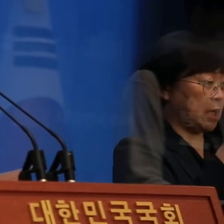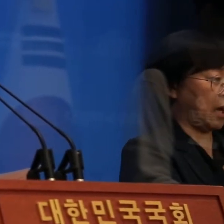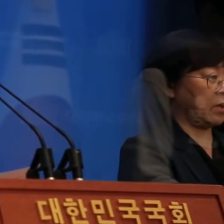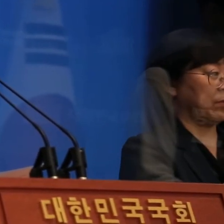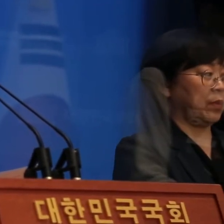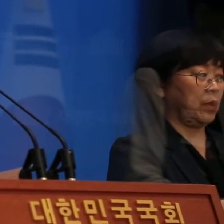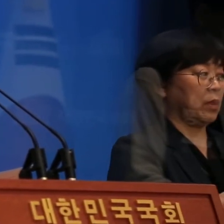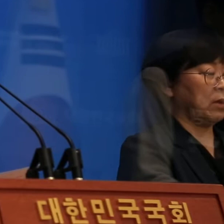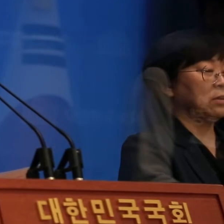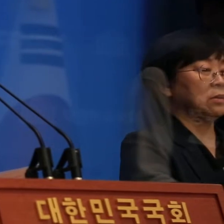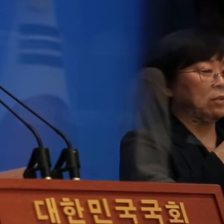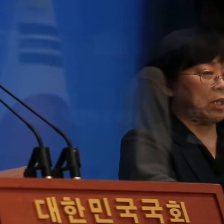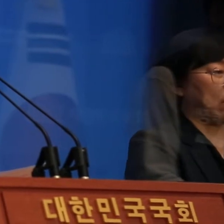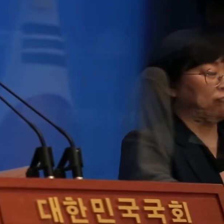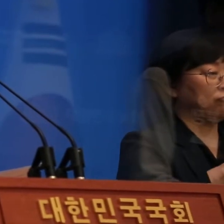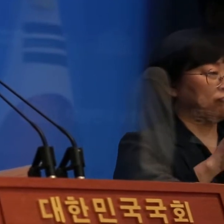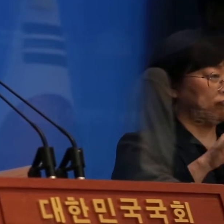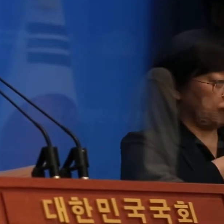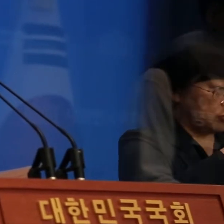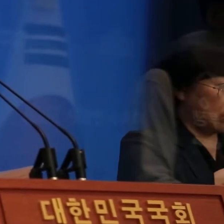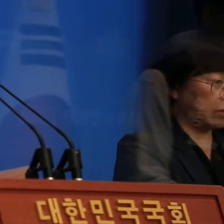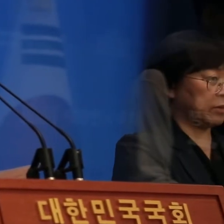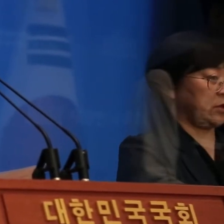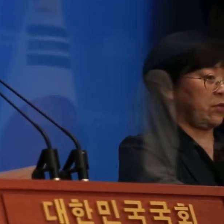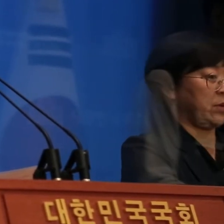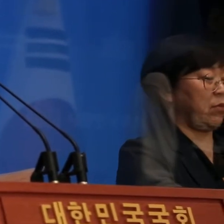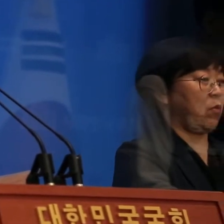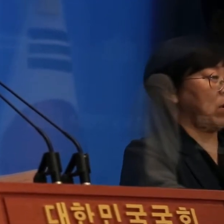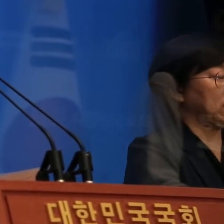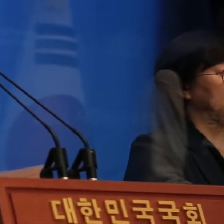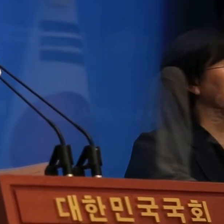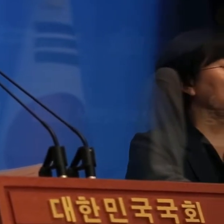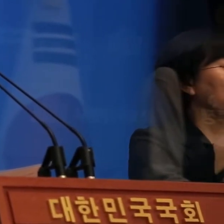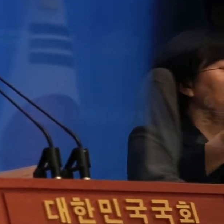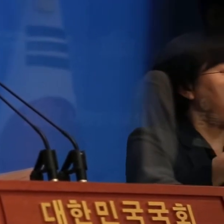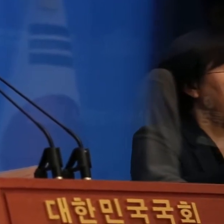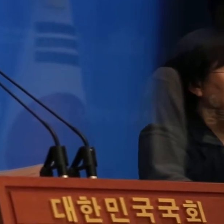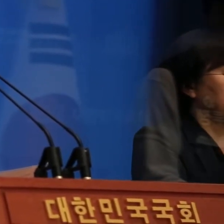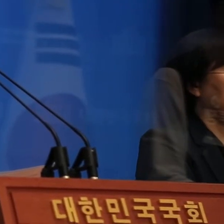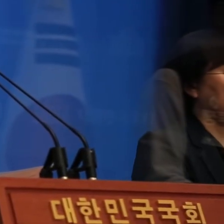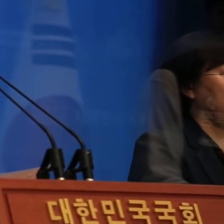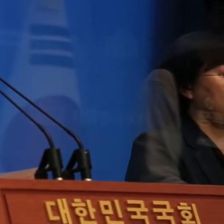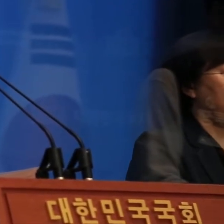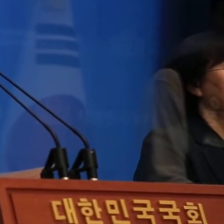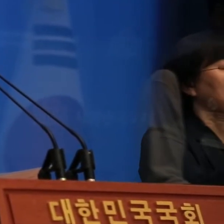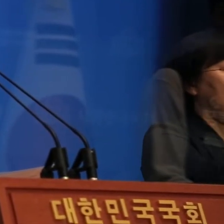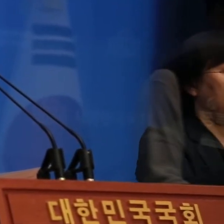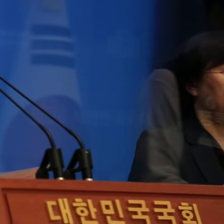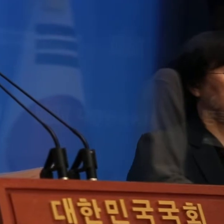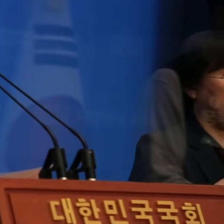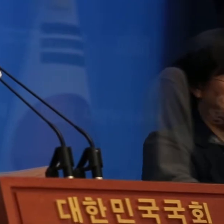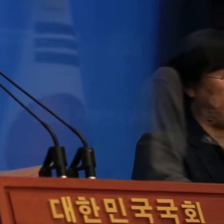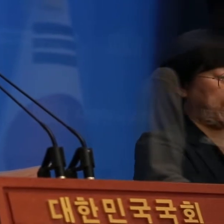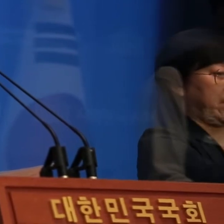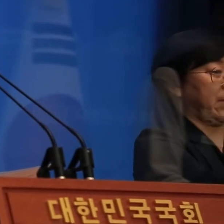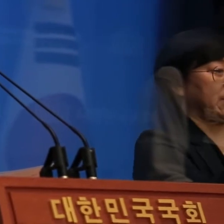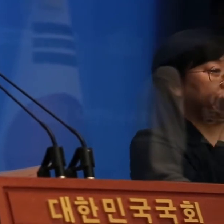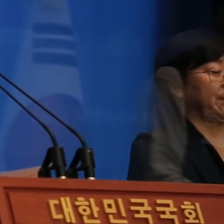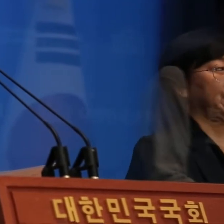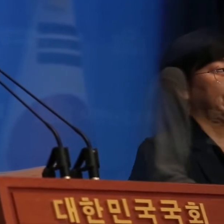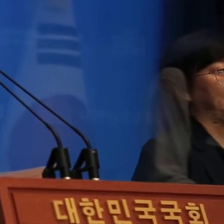운영되던 석탄 운영설비와 도서전력은 신자유주의의 논리로 외주화, 민영화되었습니다.